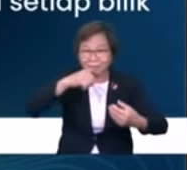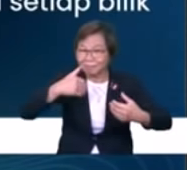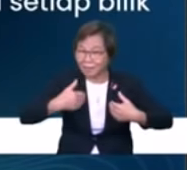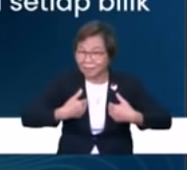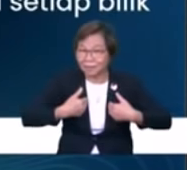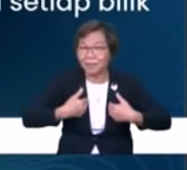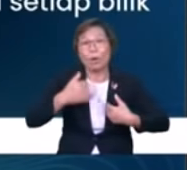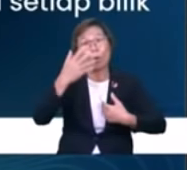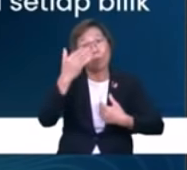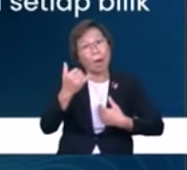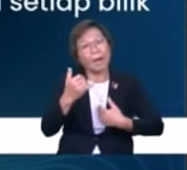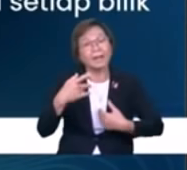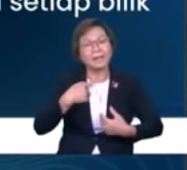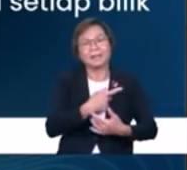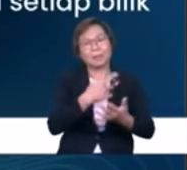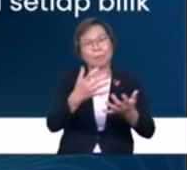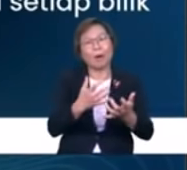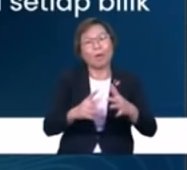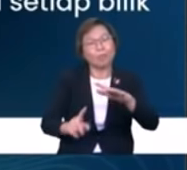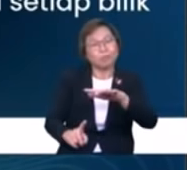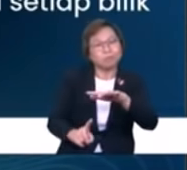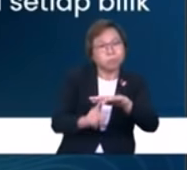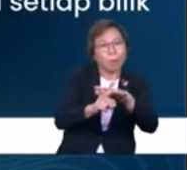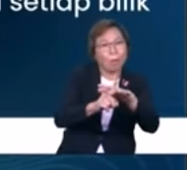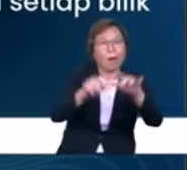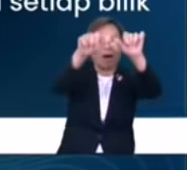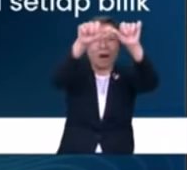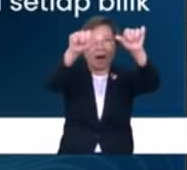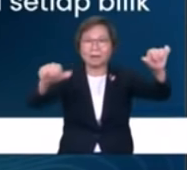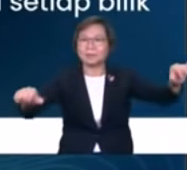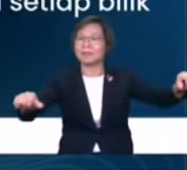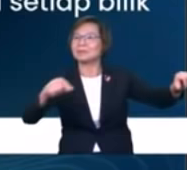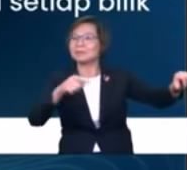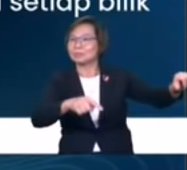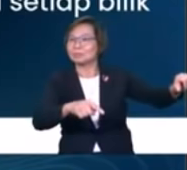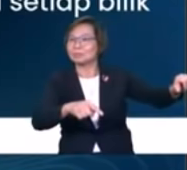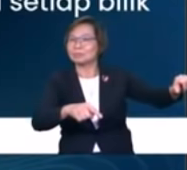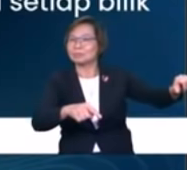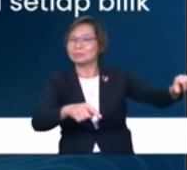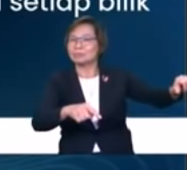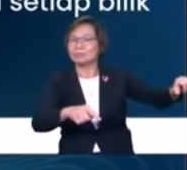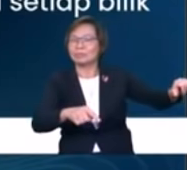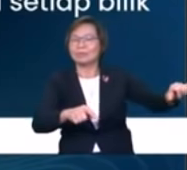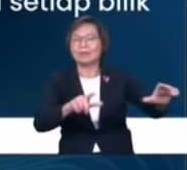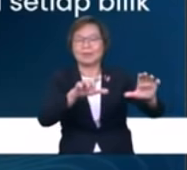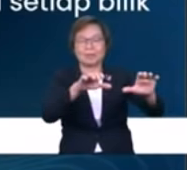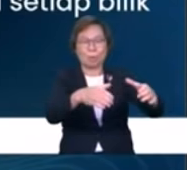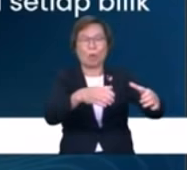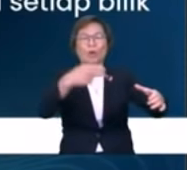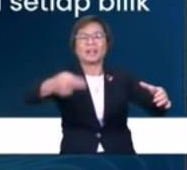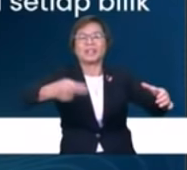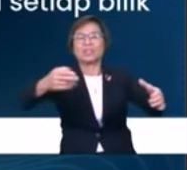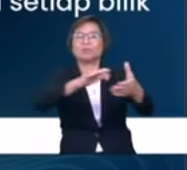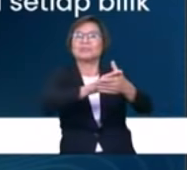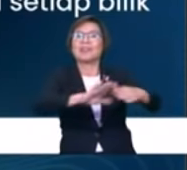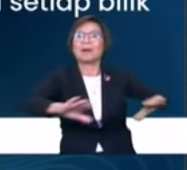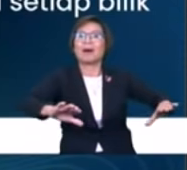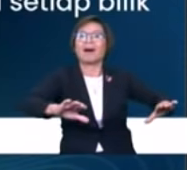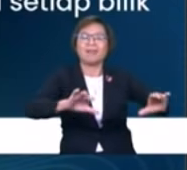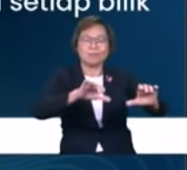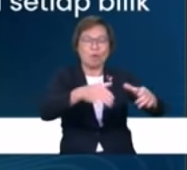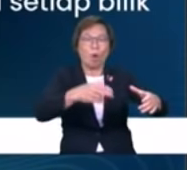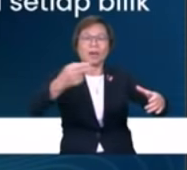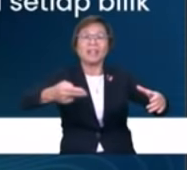kran Apa itu ingin wujudkan asrama ini sebagai satu gelembung selamat sip Bubble